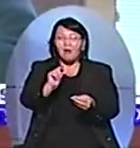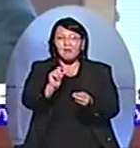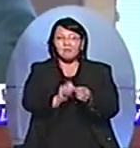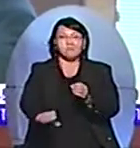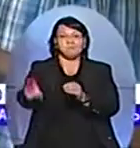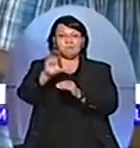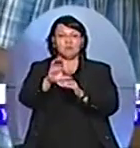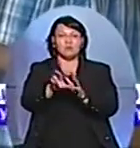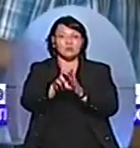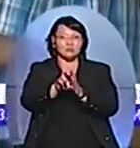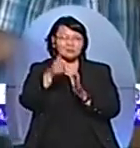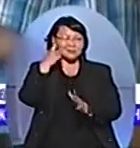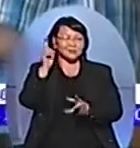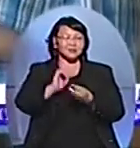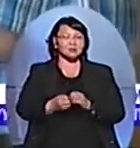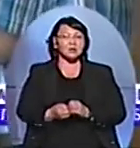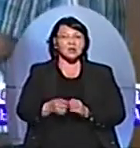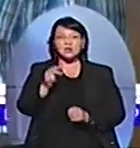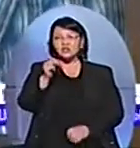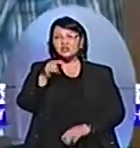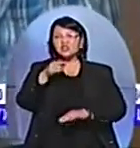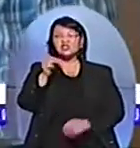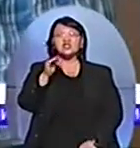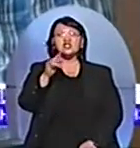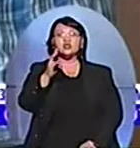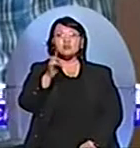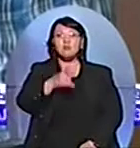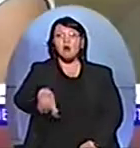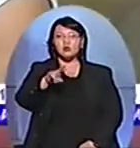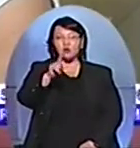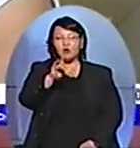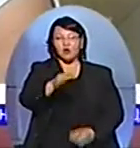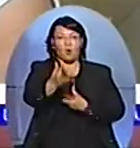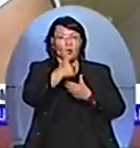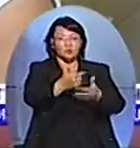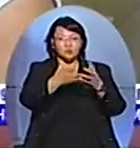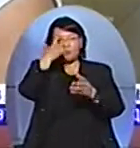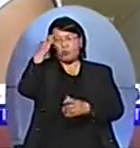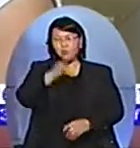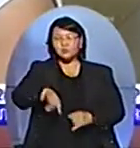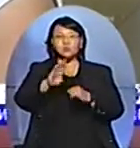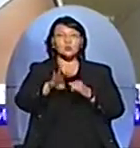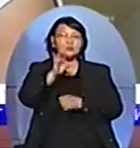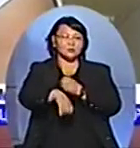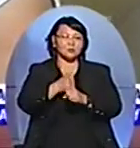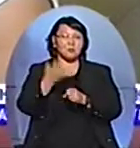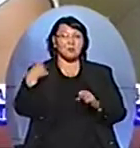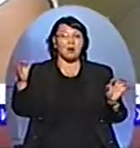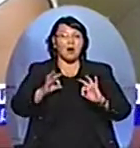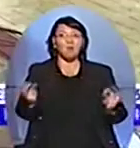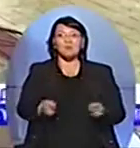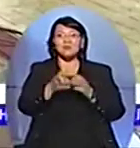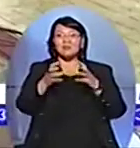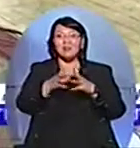байгаа. Чингис Бондын хөрөнгийг оруулж ирснээр Монгол улс сүүлийн жилүүдэд байгаагүй бүтээн байгуулалтын их ажлуудыг